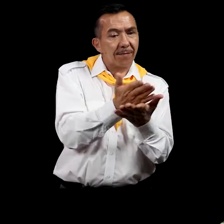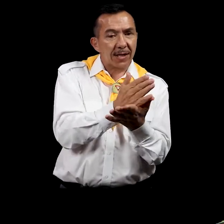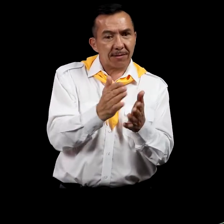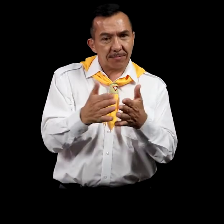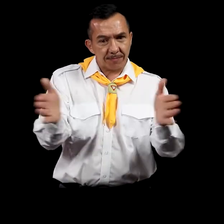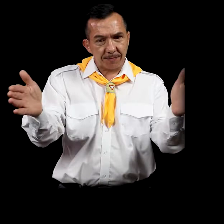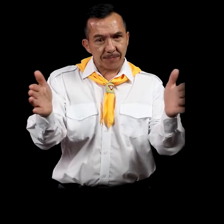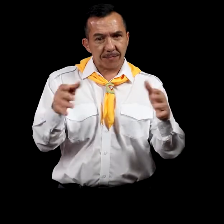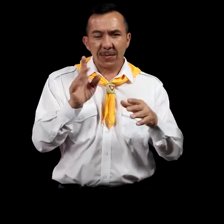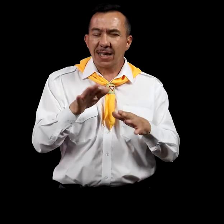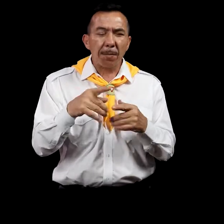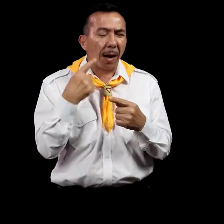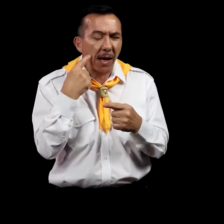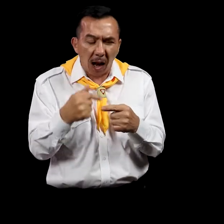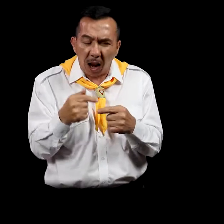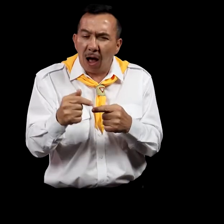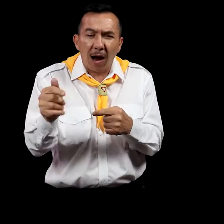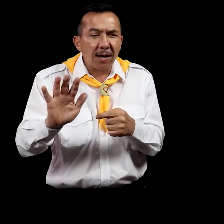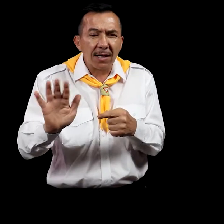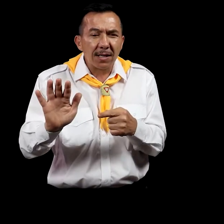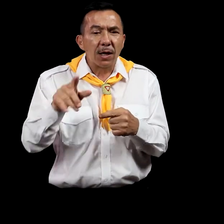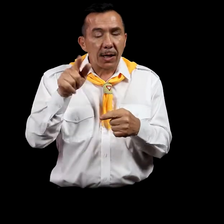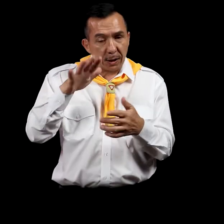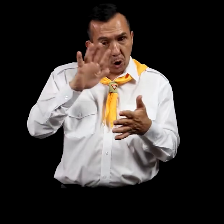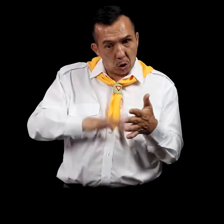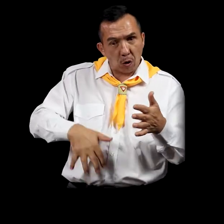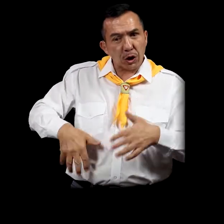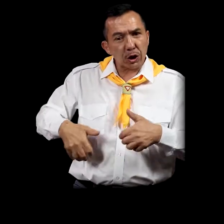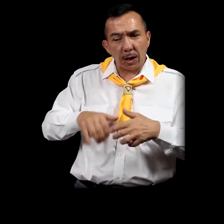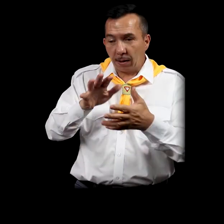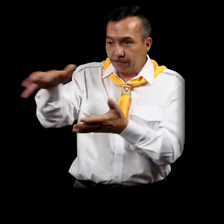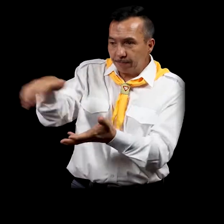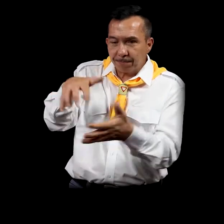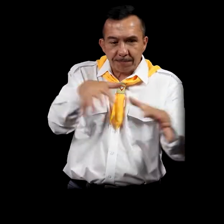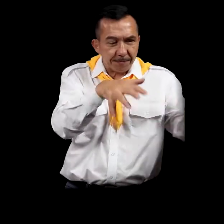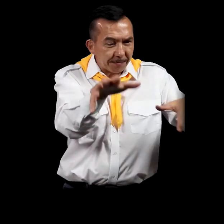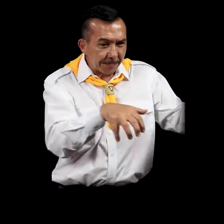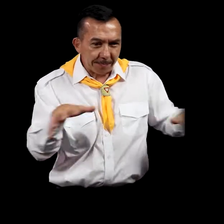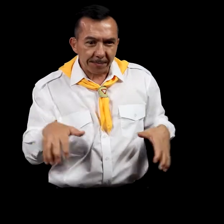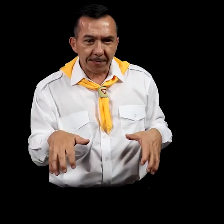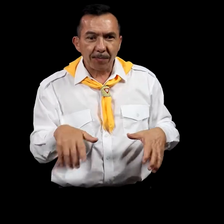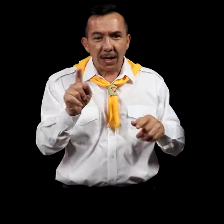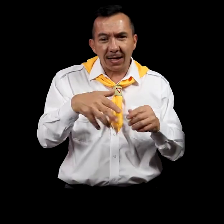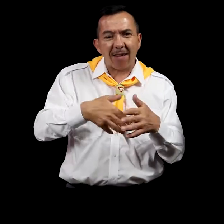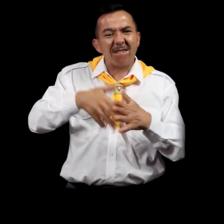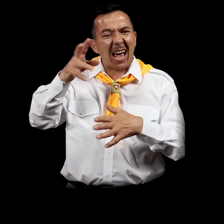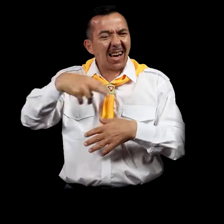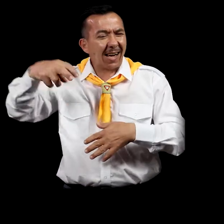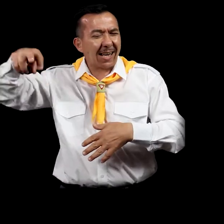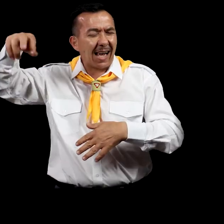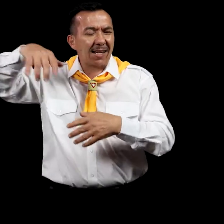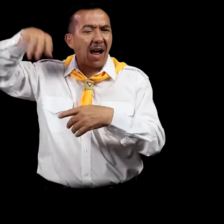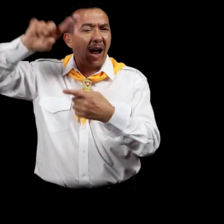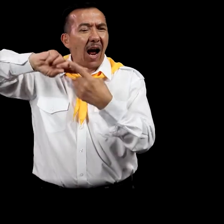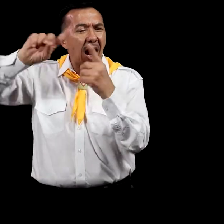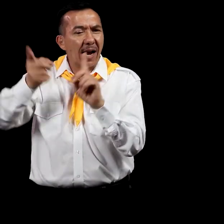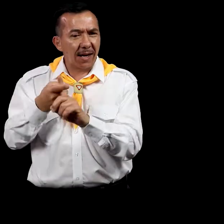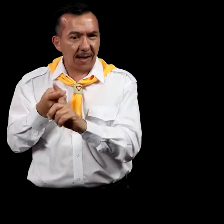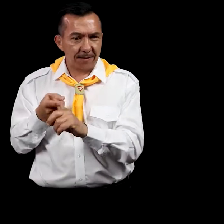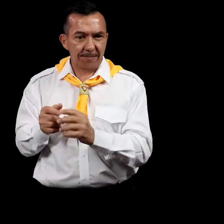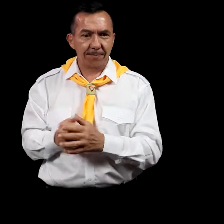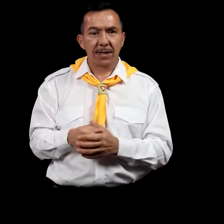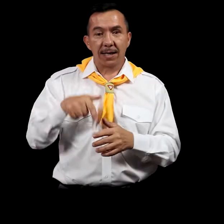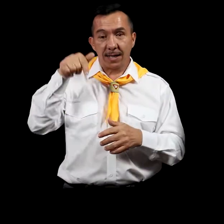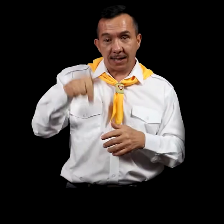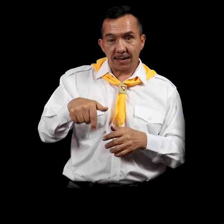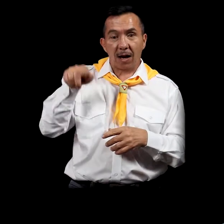verdeel. En nie baie lang daarna nie het die jongste seun alles bymekaar gemaak en weggewees na Fairland land.